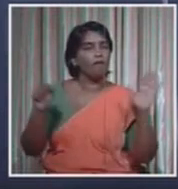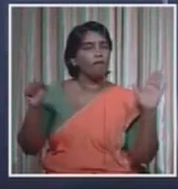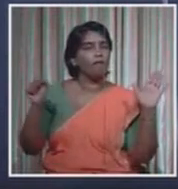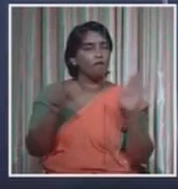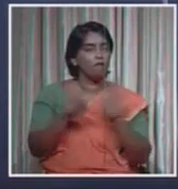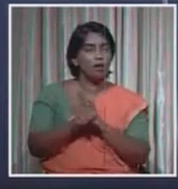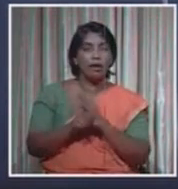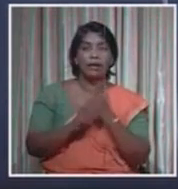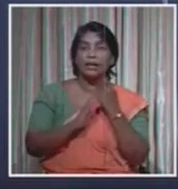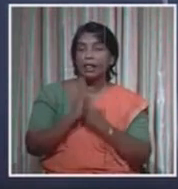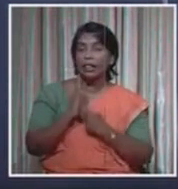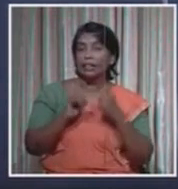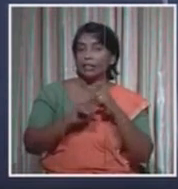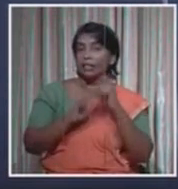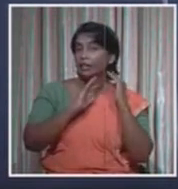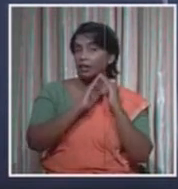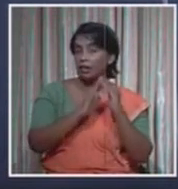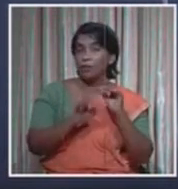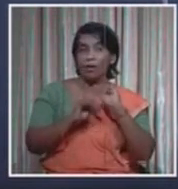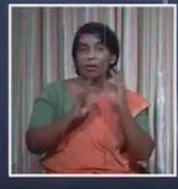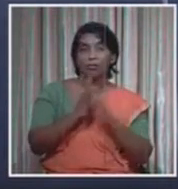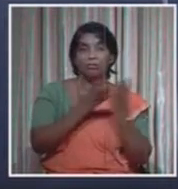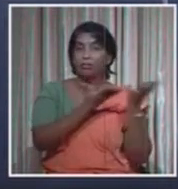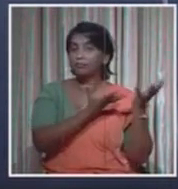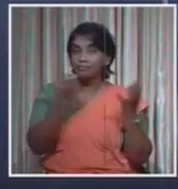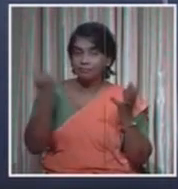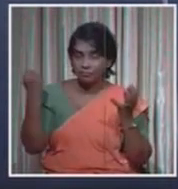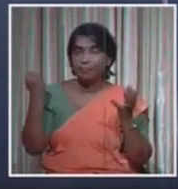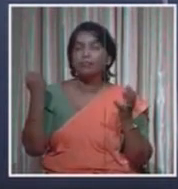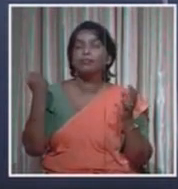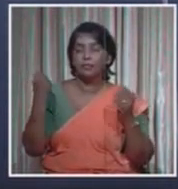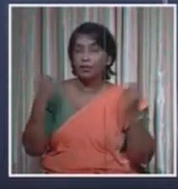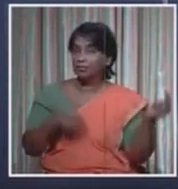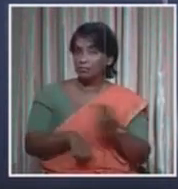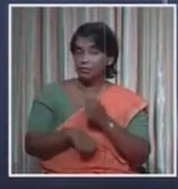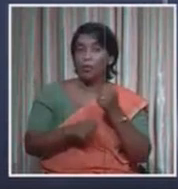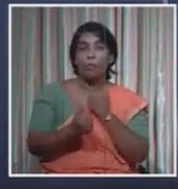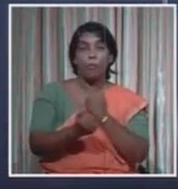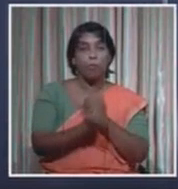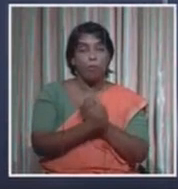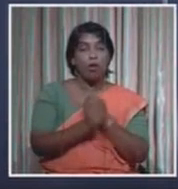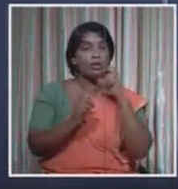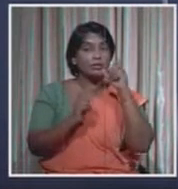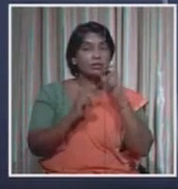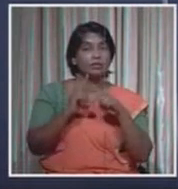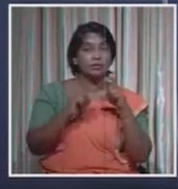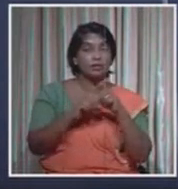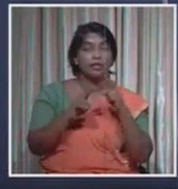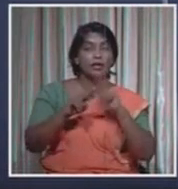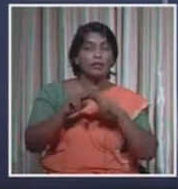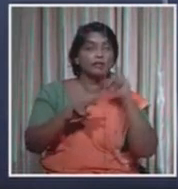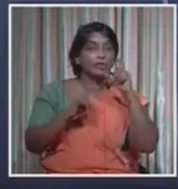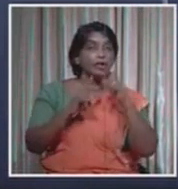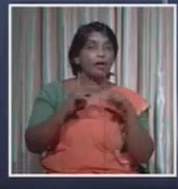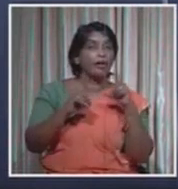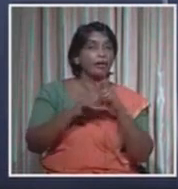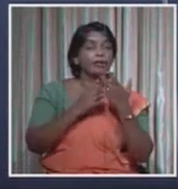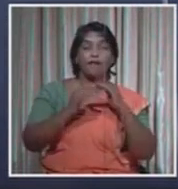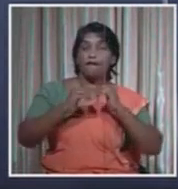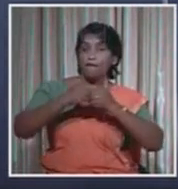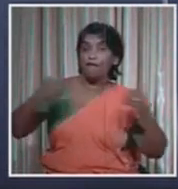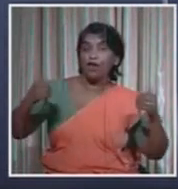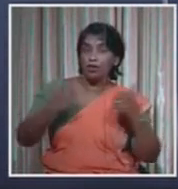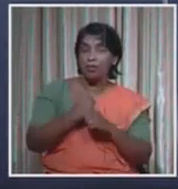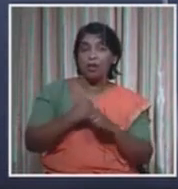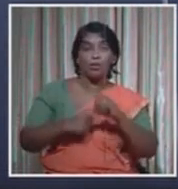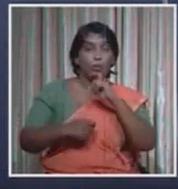සම්පූර්ණයෙන්ම නීතිපති දෙපාර්තමේන්තුව අරලිගහ මන්දිරයට ගෙන්නගෙන පොලිසියේ CID වෙනුවෙන් වෙනම කියලා FCID එකක් ඇරලා